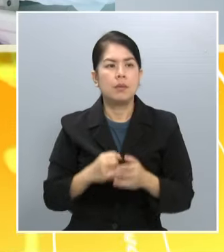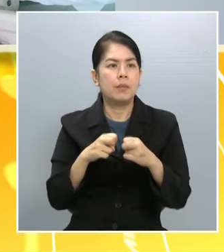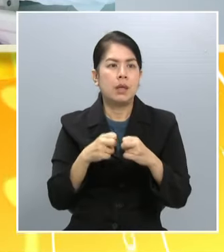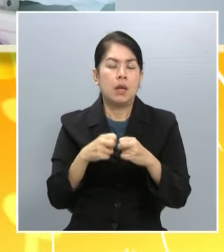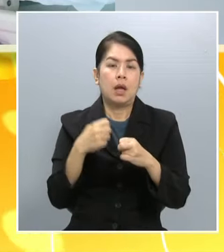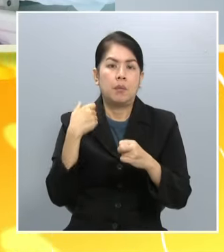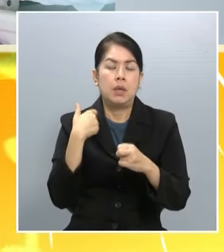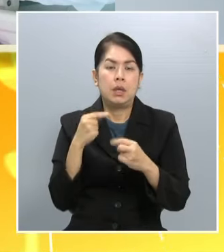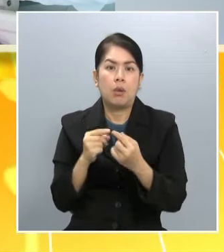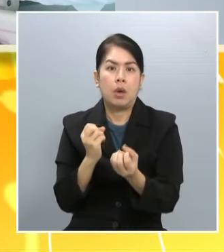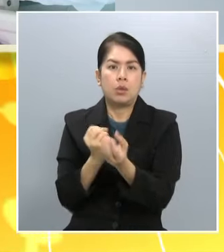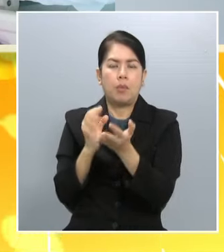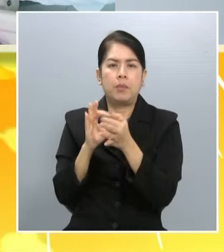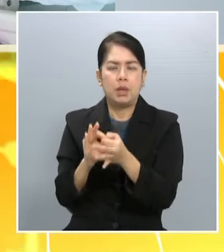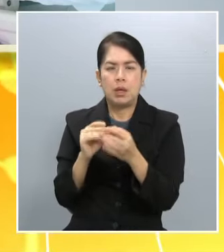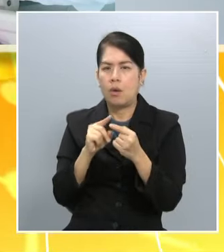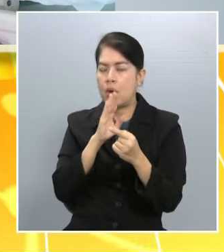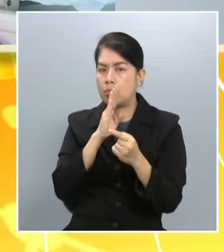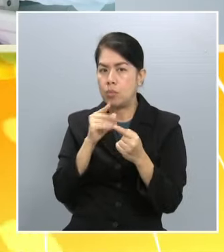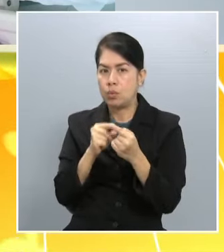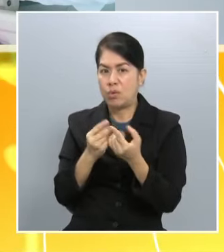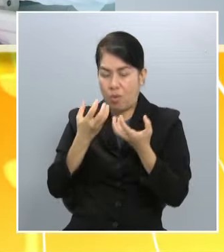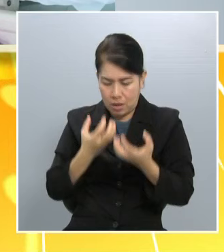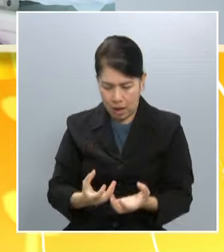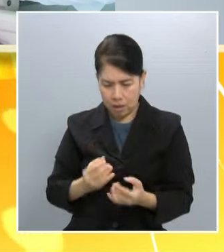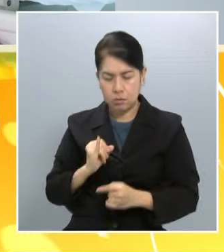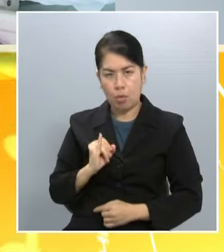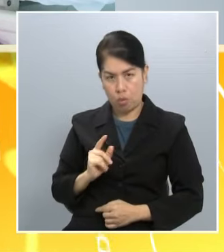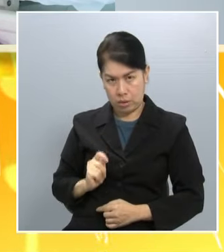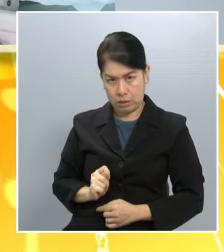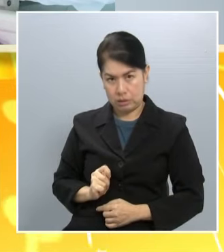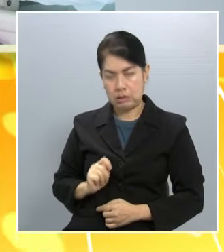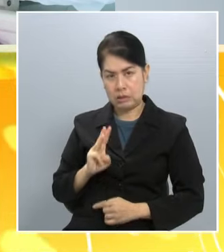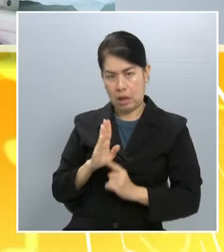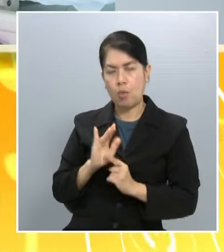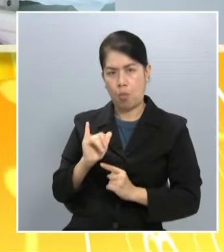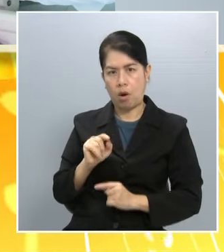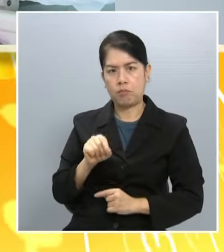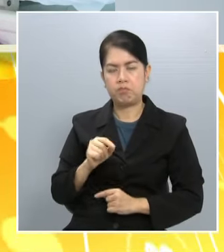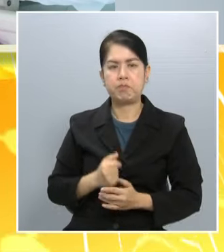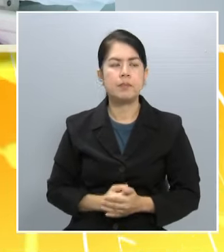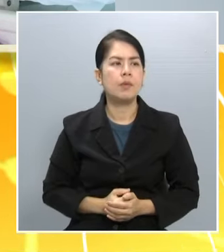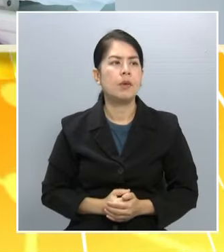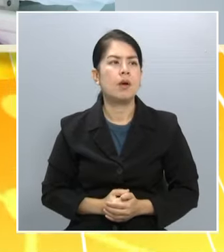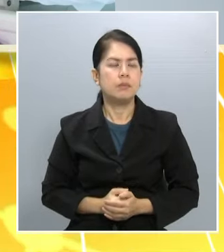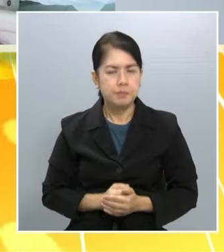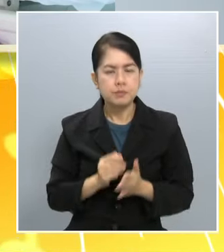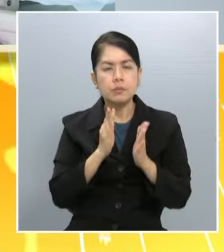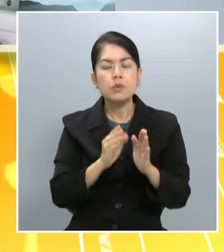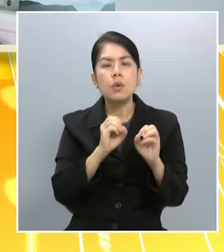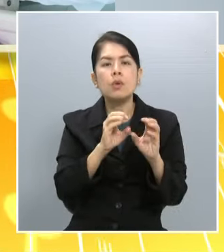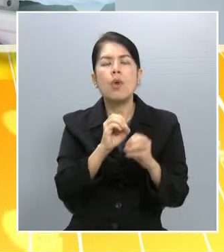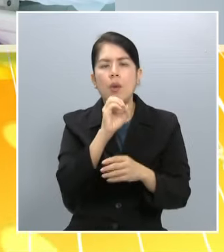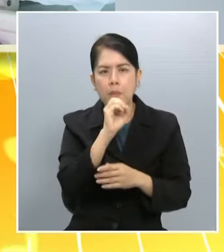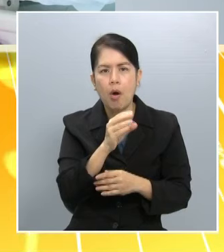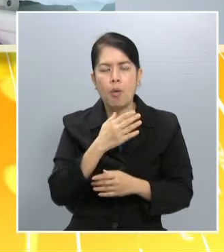ไตไตวายนะฮะท่านผู้ชมฮะ ตั้งแต่วันแรกอ่ะคุณครูบอกผมว่าผมท